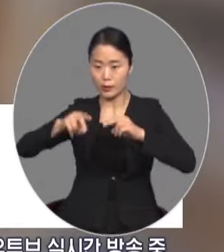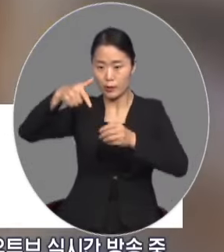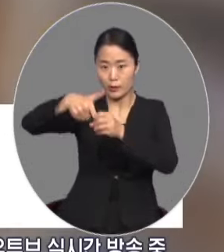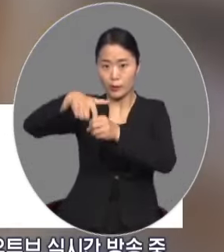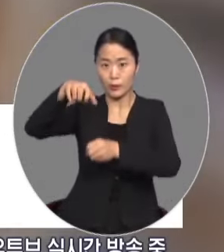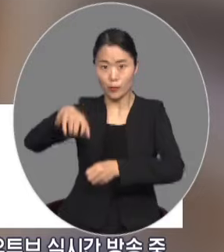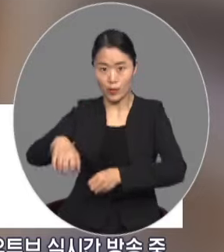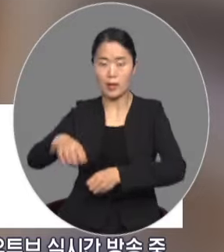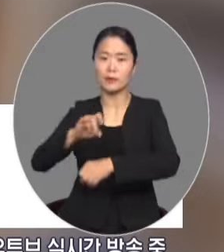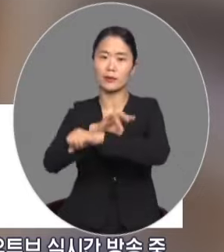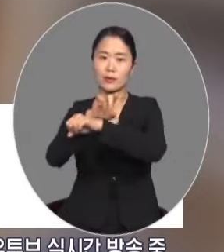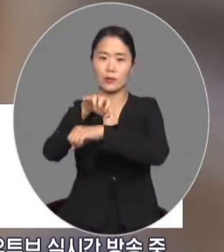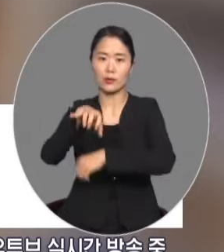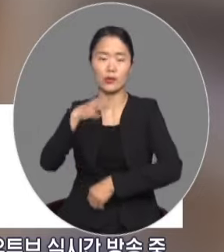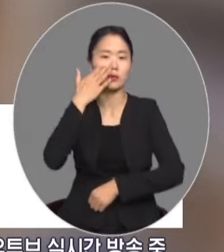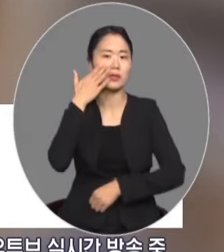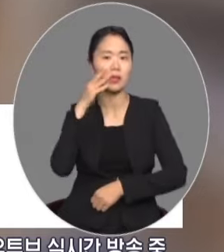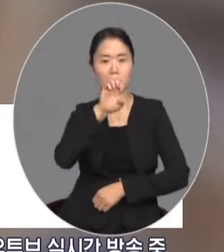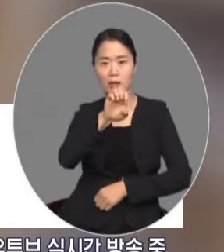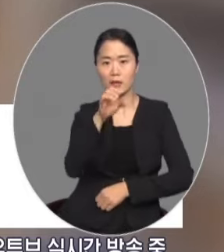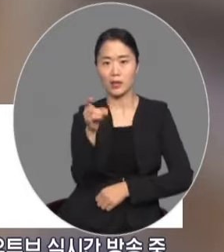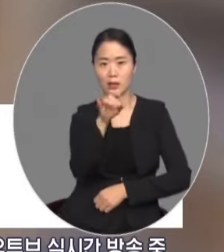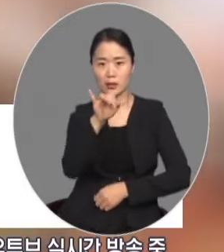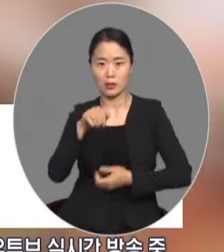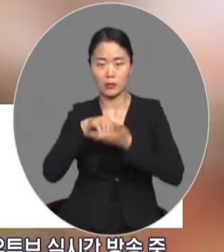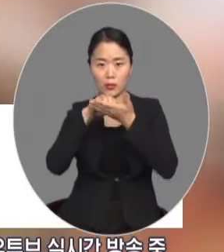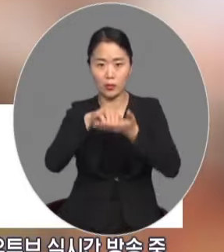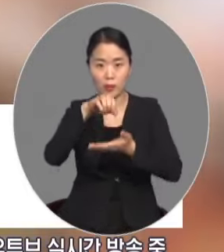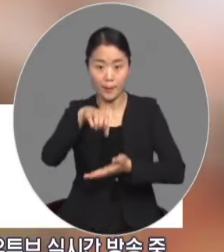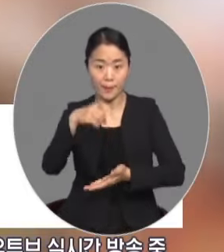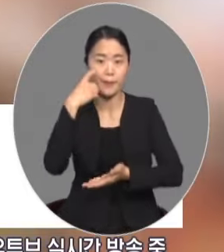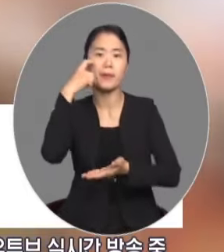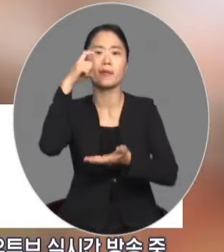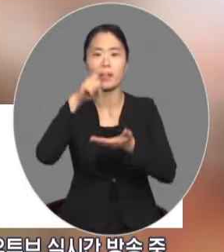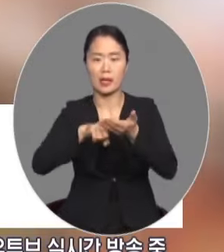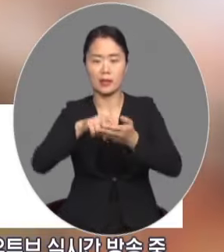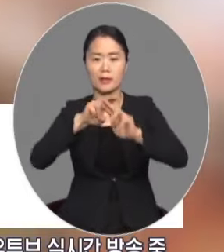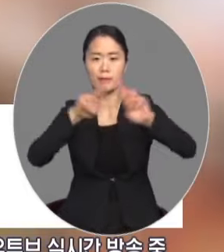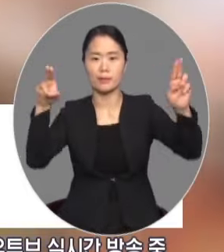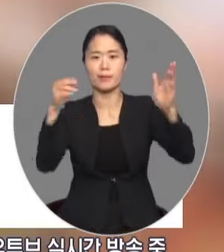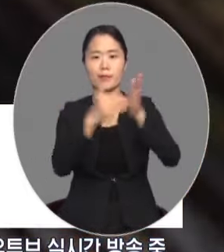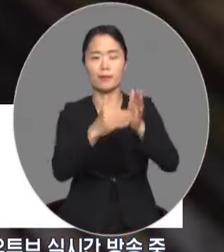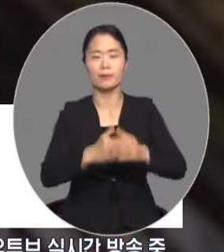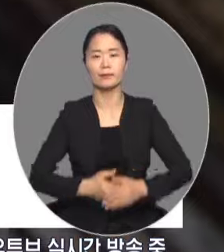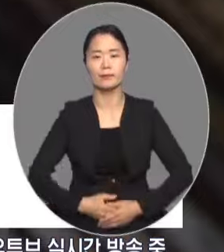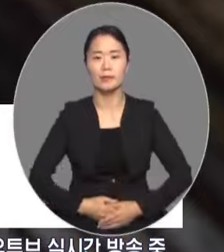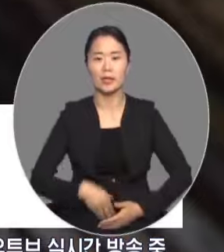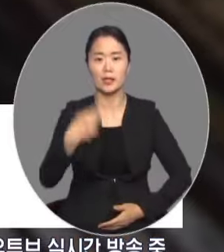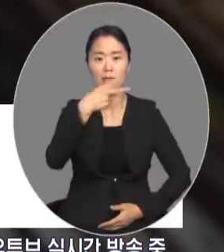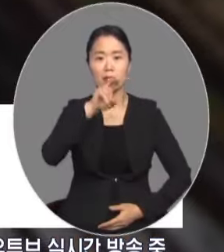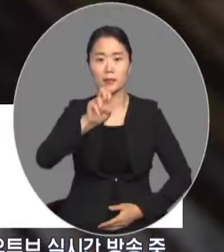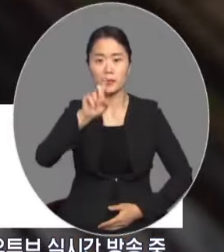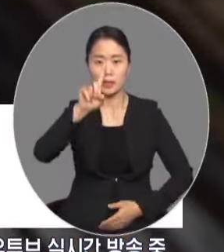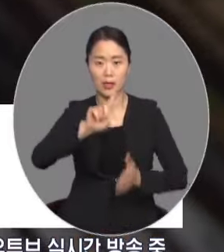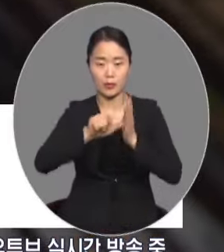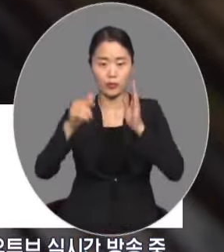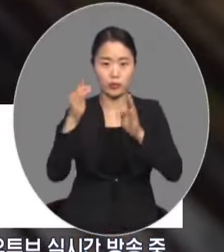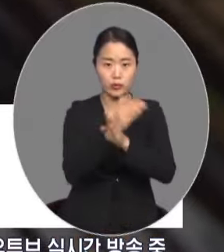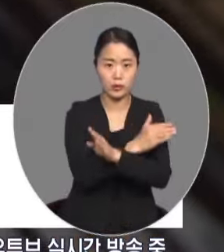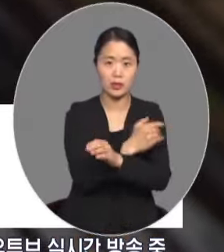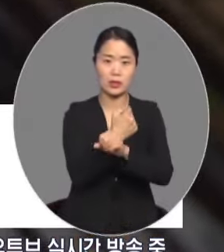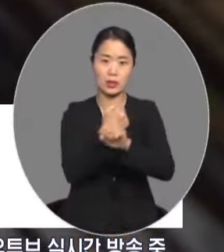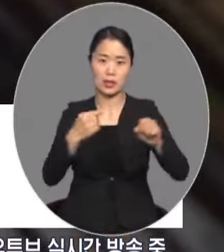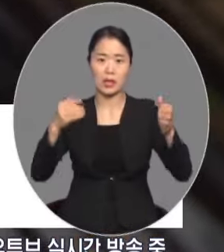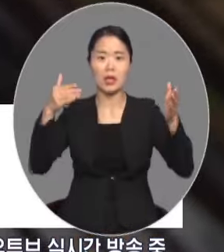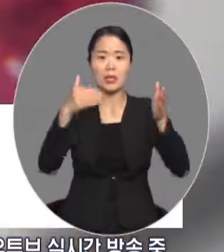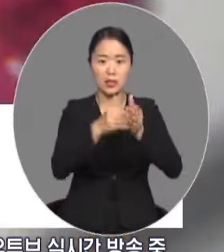편의점도 울산페이 감점으로 등록했다가 적발돼 취소됐습니다 2021년부터 지난해까지